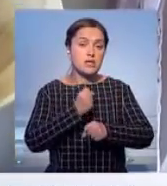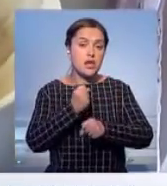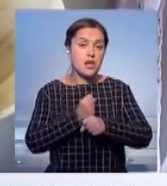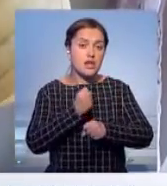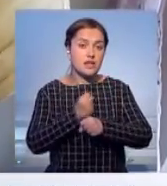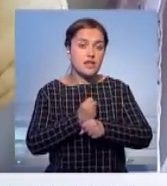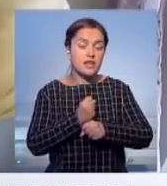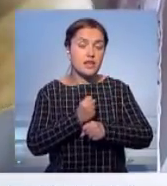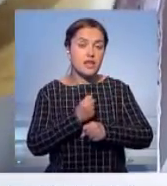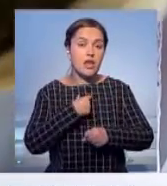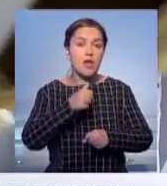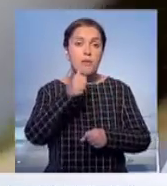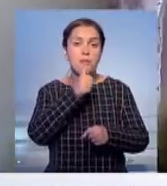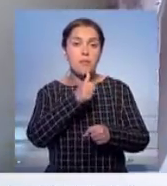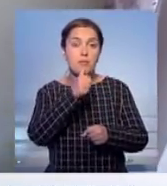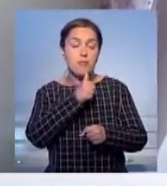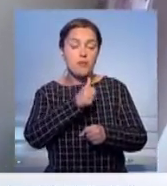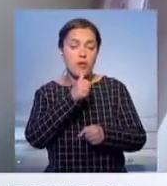Вот это я экспериментирую олива.